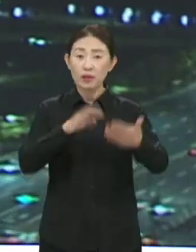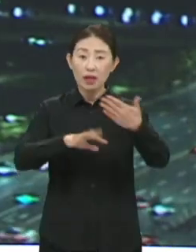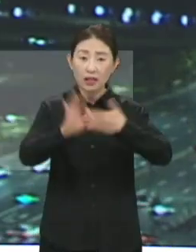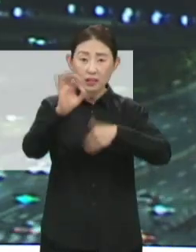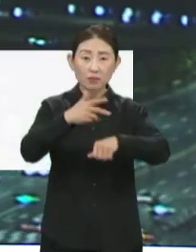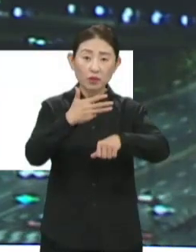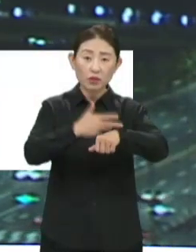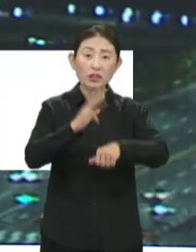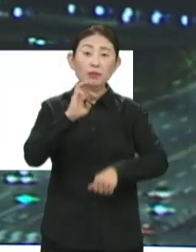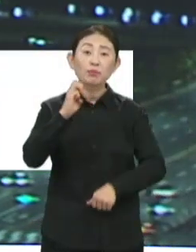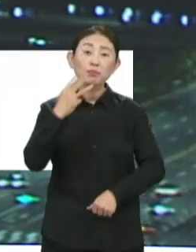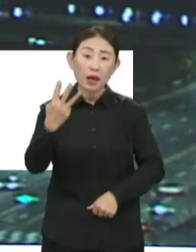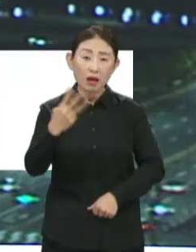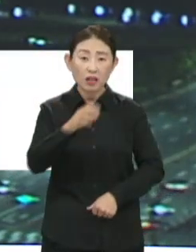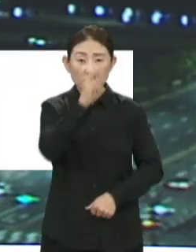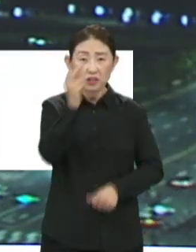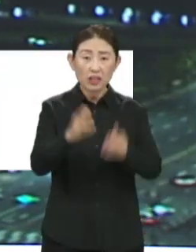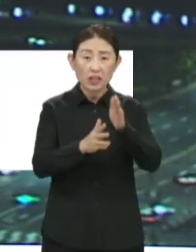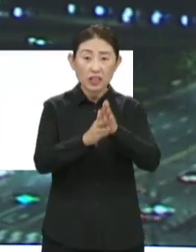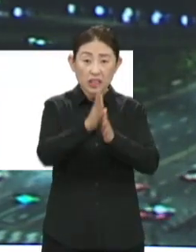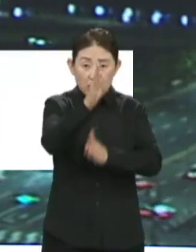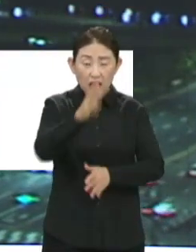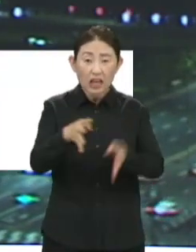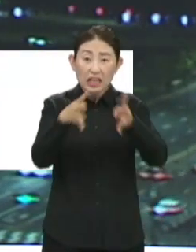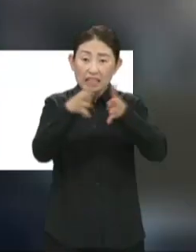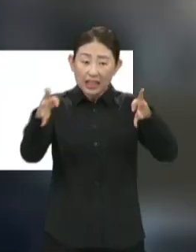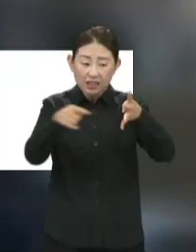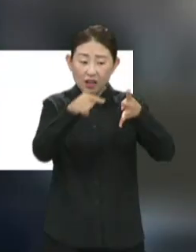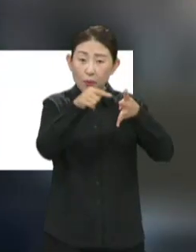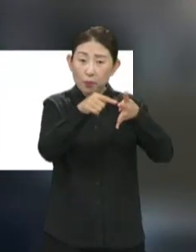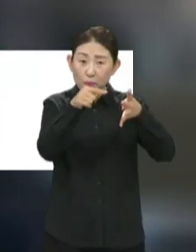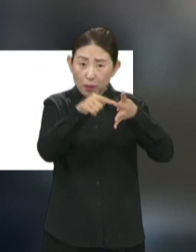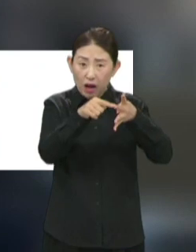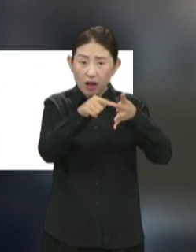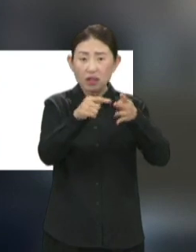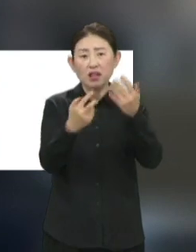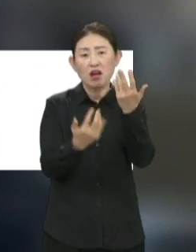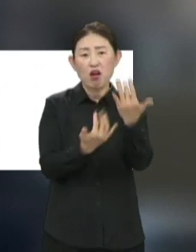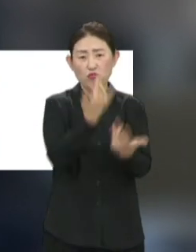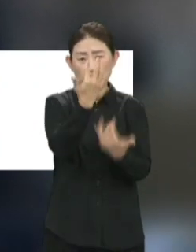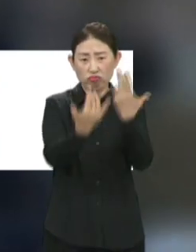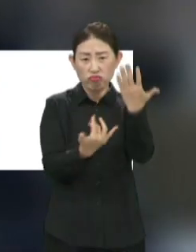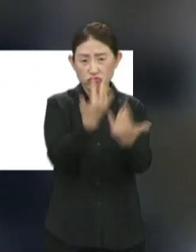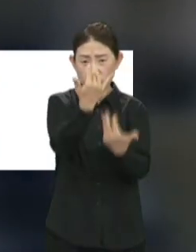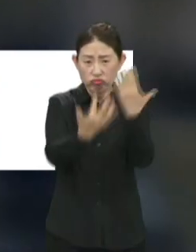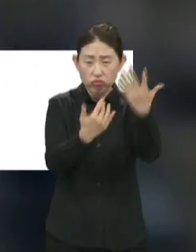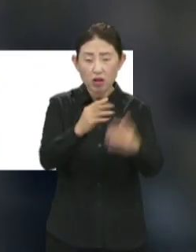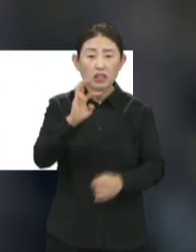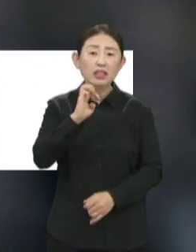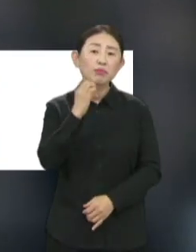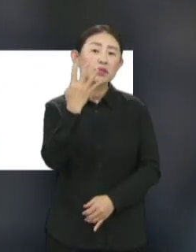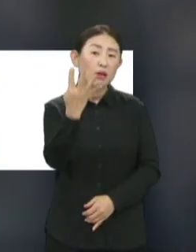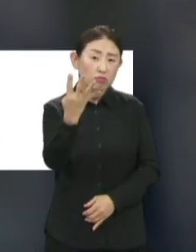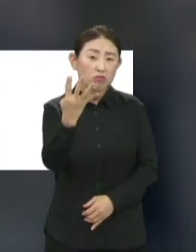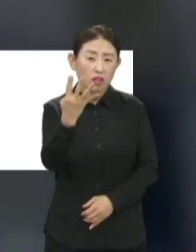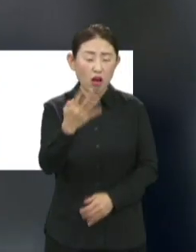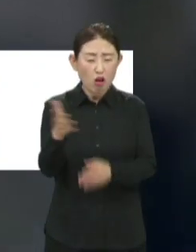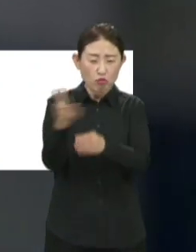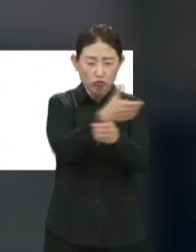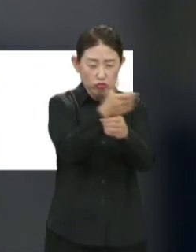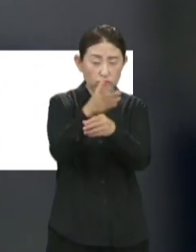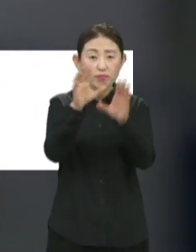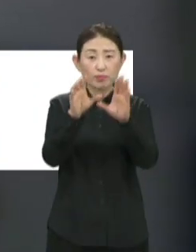오늘 오전 8시 33분 쯤 서산시 동문동에 4층짜리 다세대 주택 3층에서 불이 나 34분